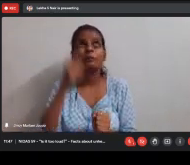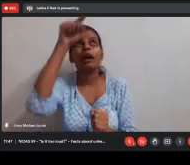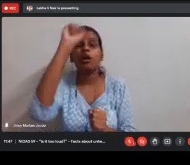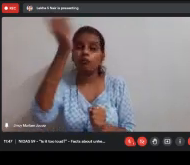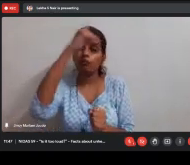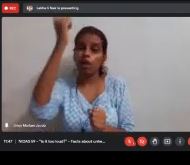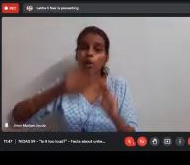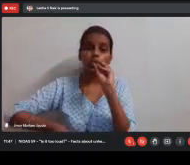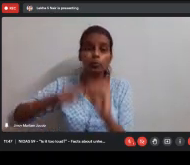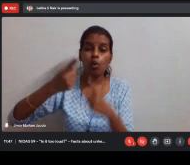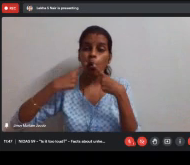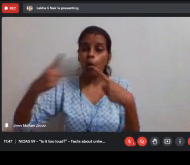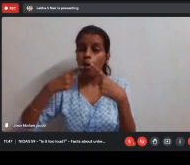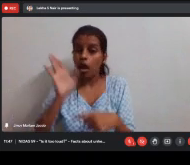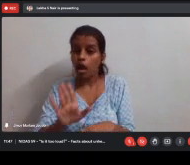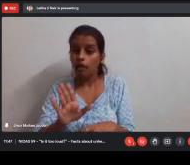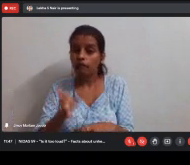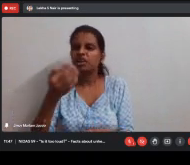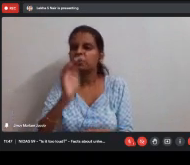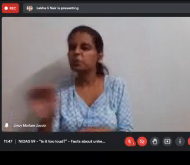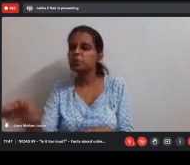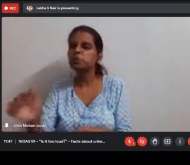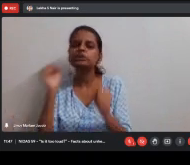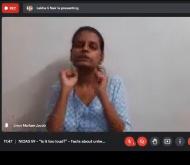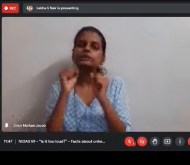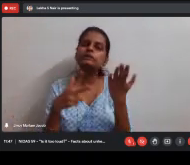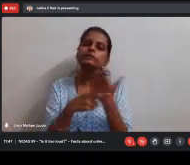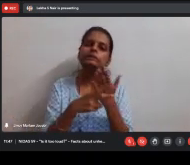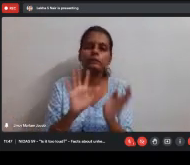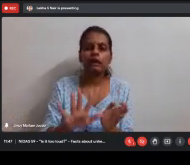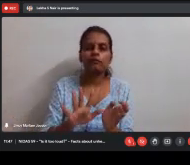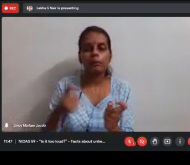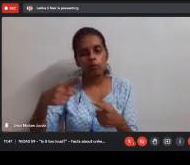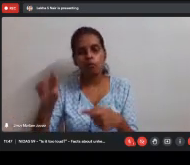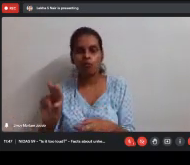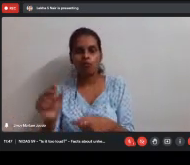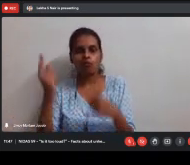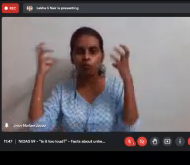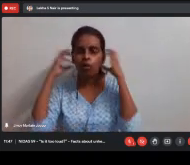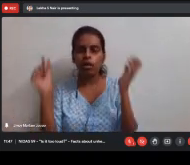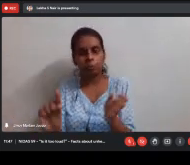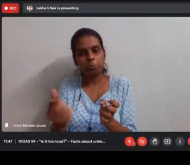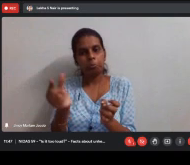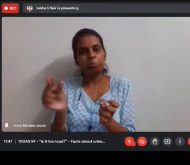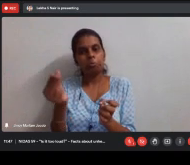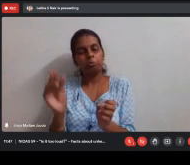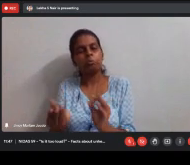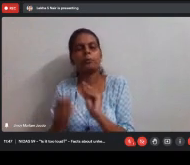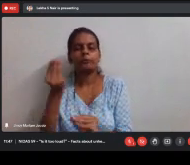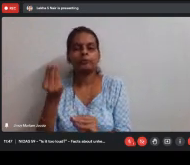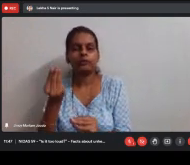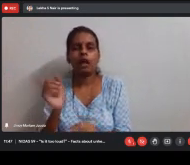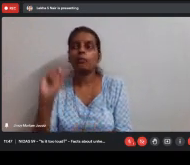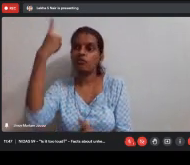വെച്ച് കഴിഞ്ഞാൽ സറൗണ്ടിങ്ങിലുള്ള നോയിസ് മാക്സിമം കട്ട് ചെയ്യുക എന്നുള്ളതാണ്. അതായത് ഫാനിന്റെ താഴെ തൊട്ട് താഴെ ഇരുത്താതിരിക്കാൻ ശ്രമിക്കുക. ഫാന് വളരെയധികം